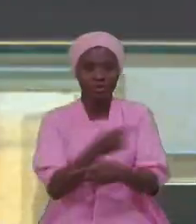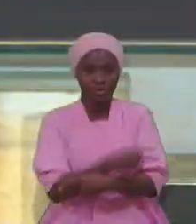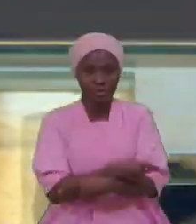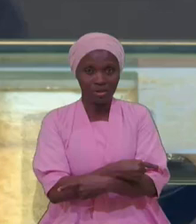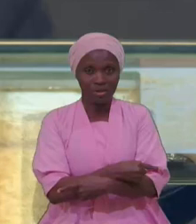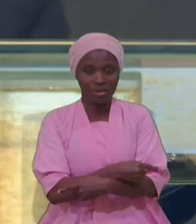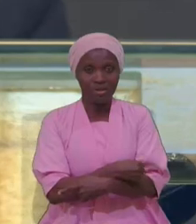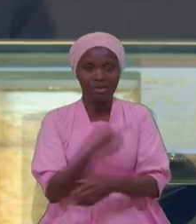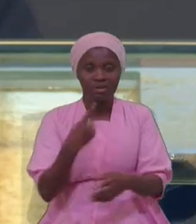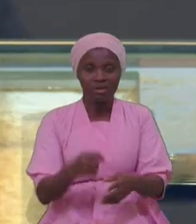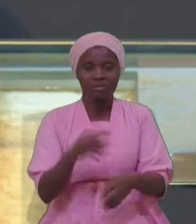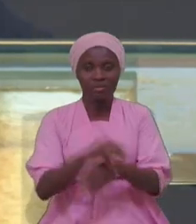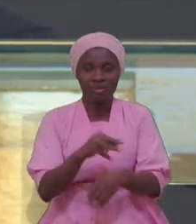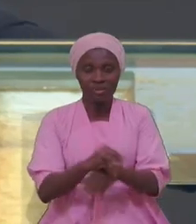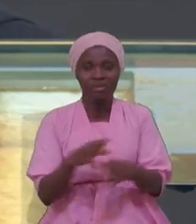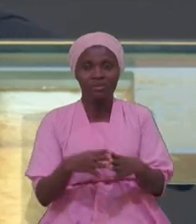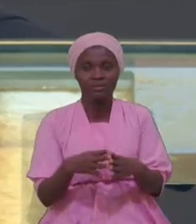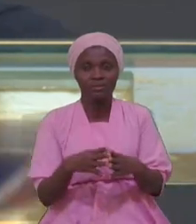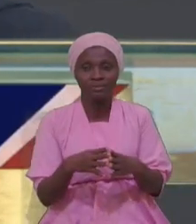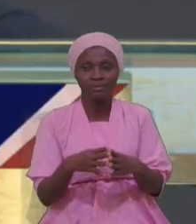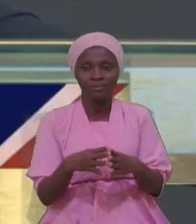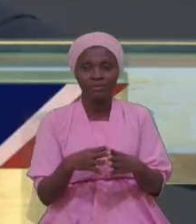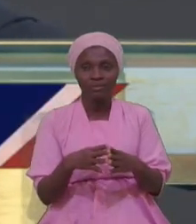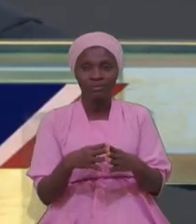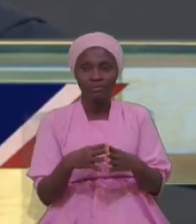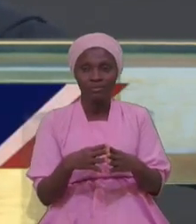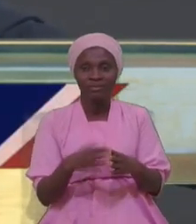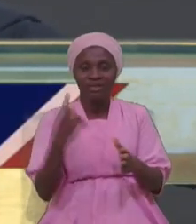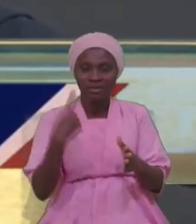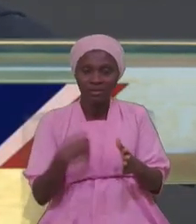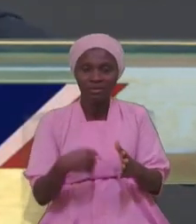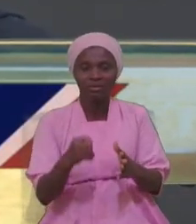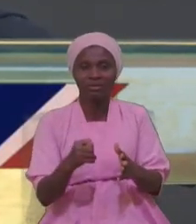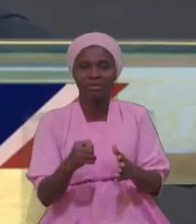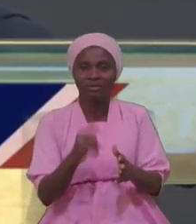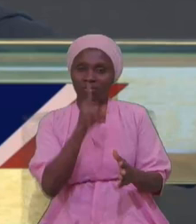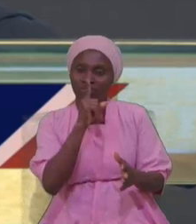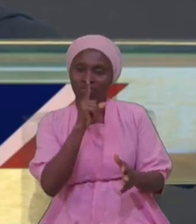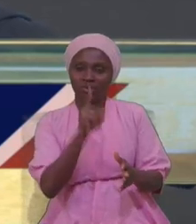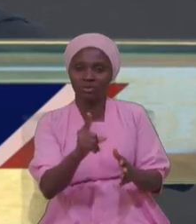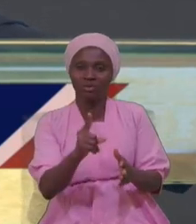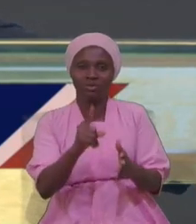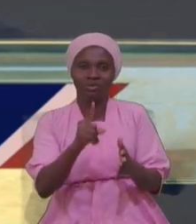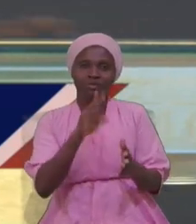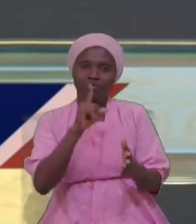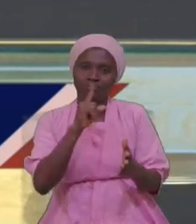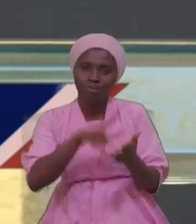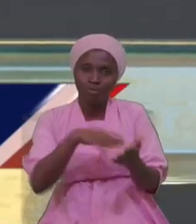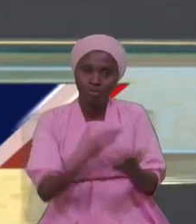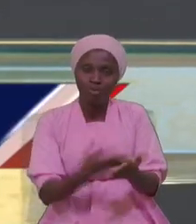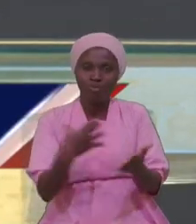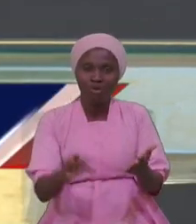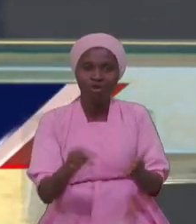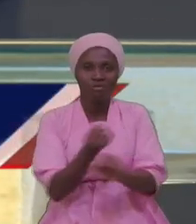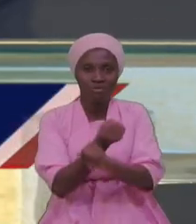est l'évidence convaincante de la foi salvatrice. L'évidence convaincante de la foi